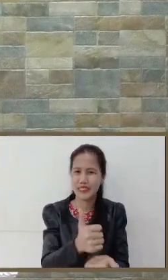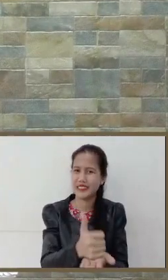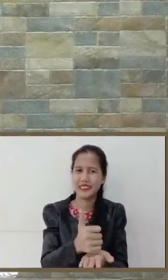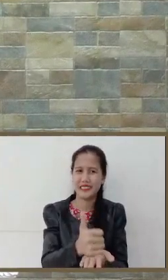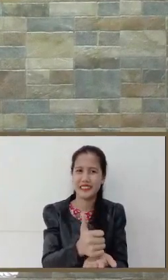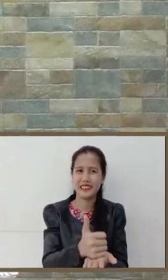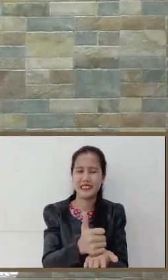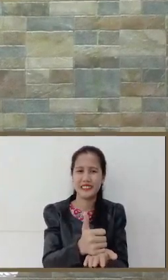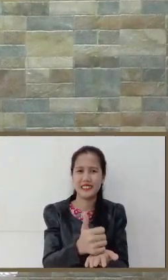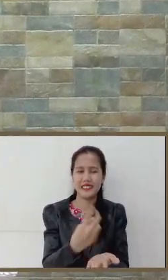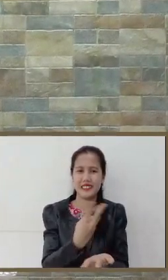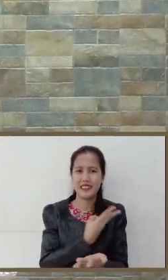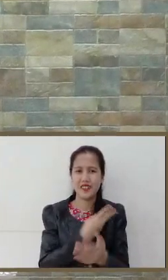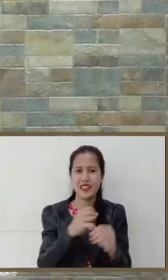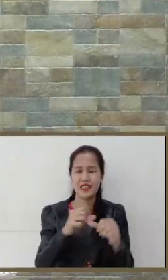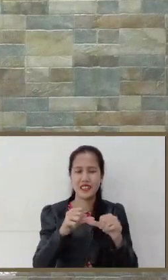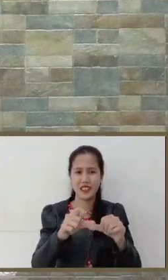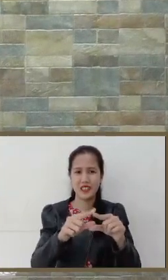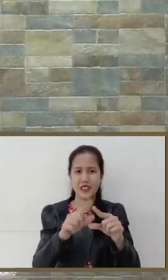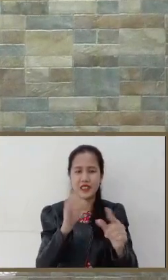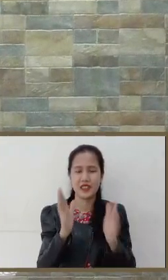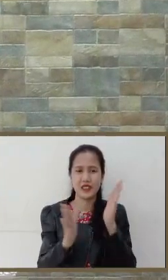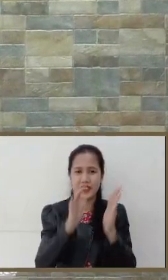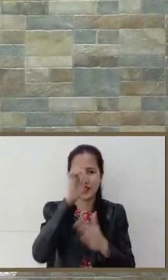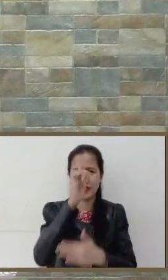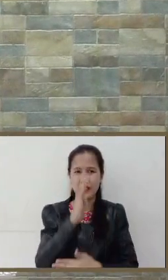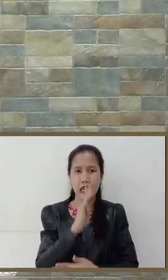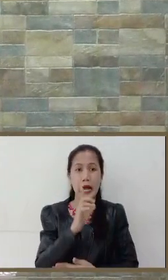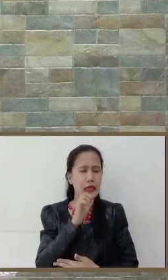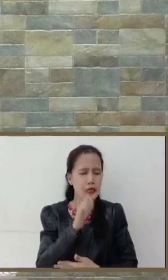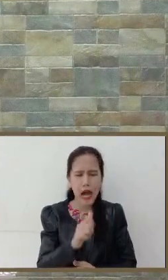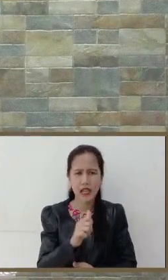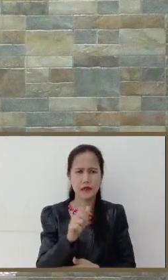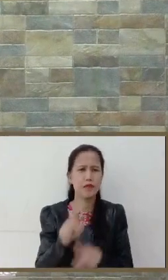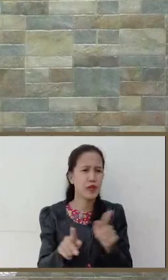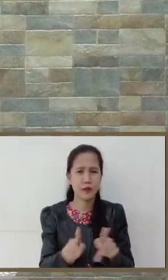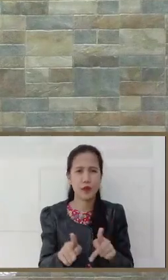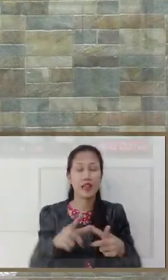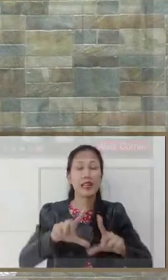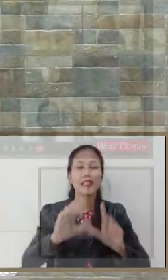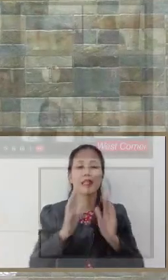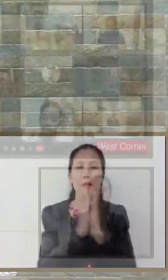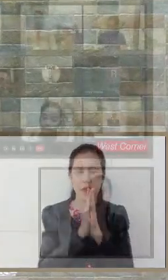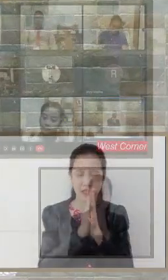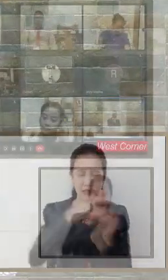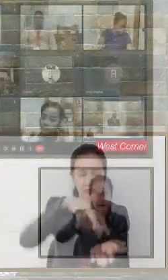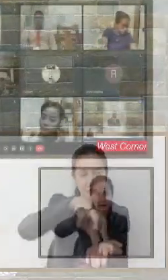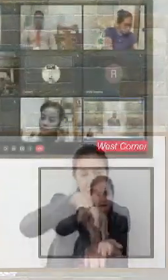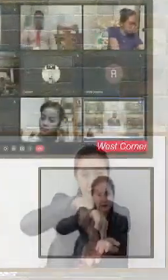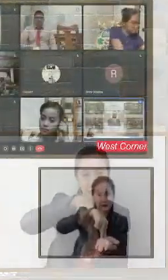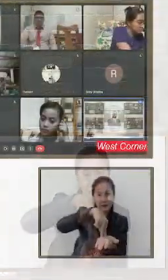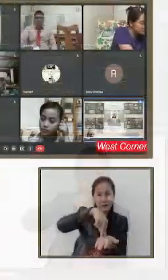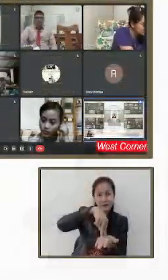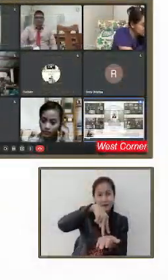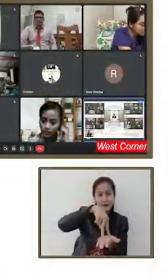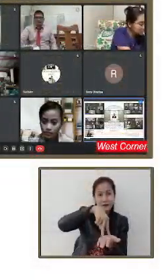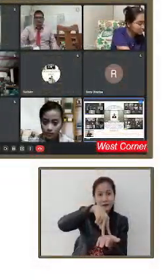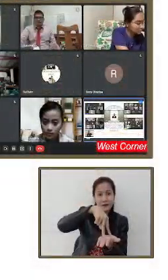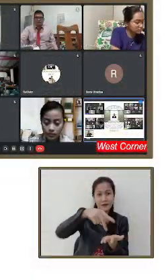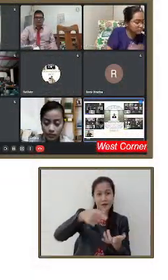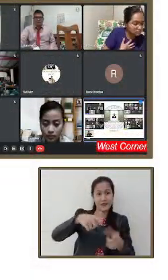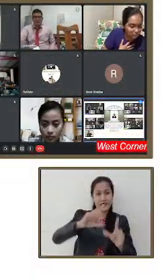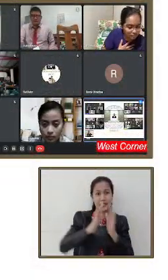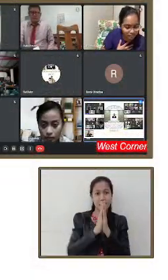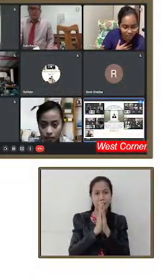po, tuloy-tuloy po tayo na maglingkod sa Diyos at hindi sa tao. Tayo po'y manalangin, tayo po'y magsitayong lahat. Let's pray. Dakilang